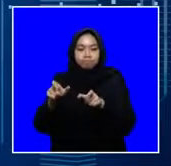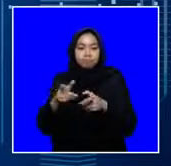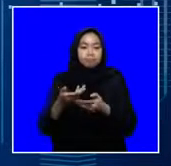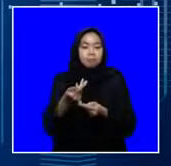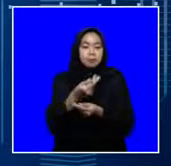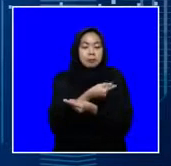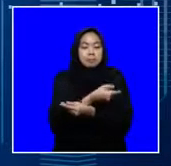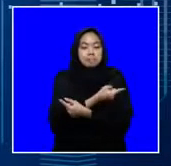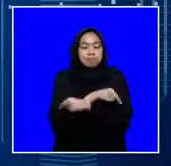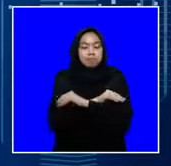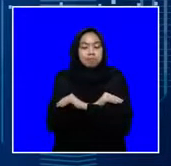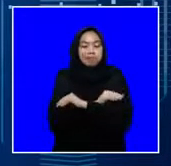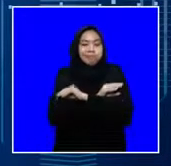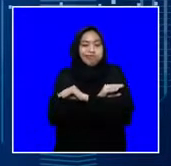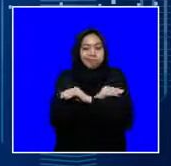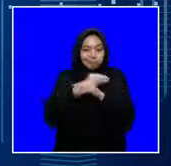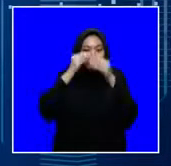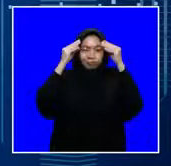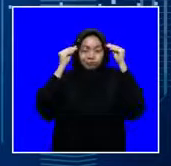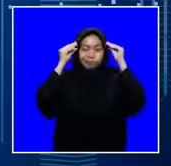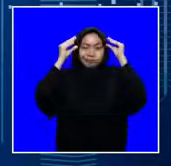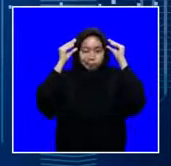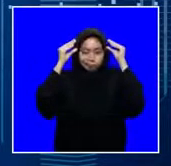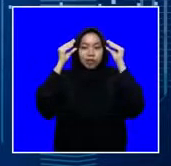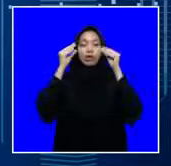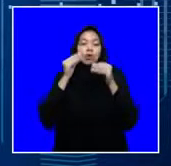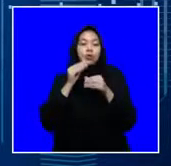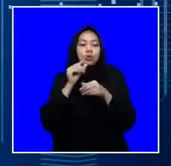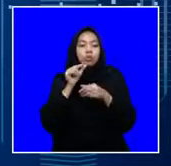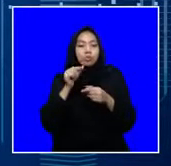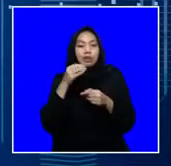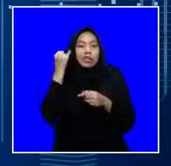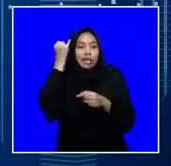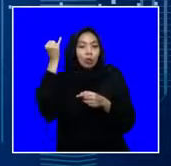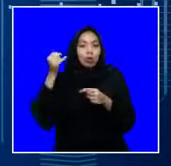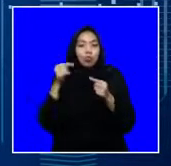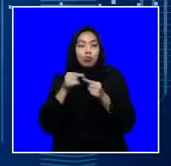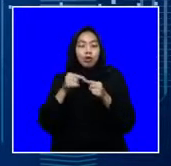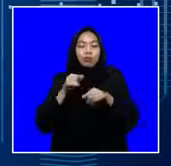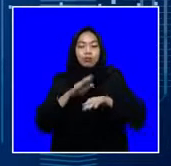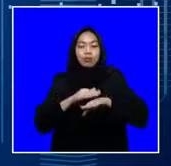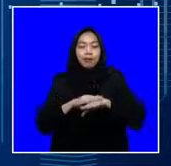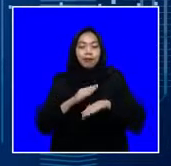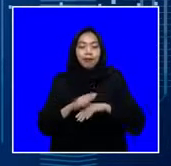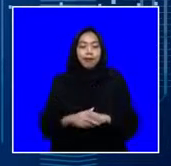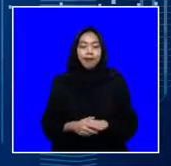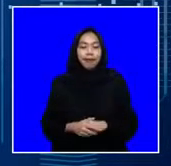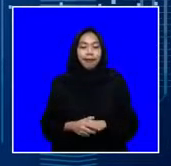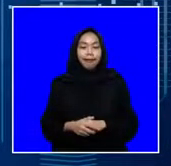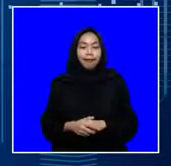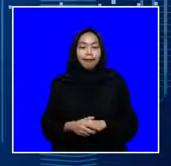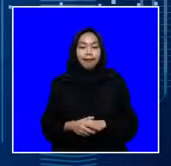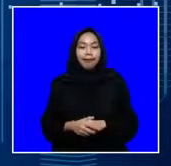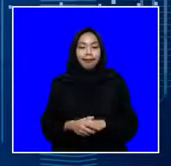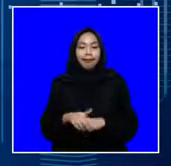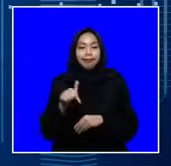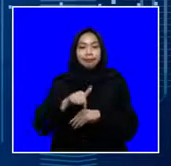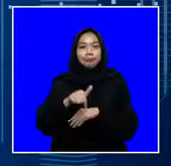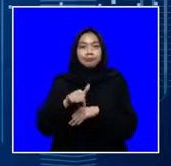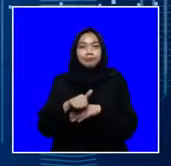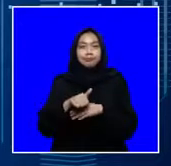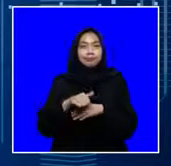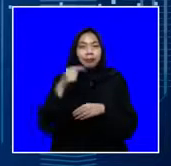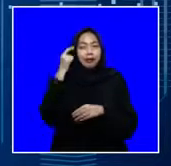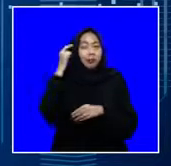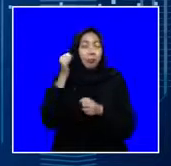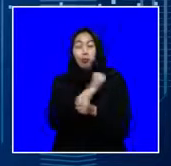kemampuan untuk meningkatkan kreativitas mereka, untuk meningkatkan ilmu mereka dalam bidang-bidang mereka tersendiri. Jadi ini adalah perubahan yang cukup